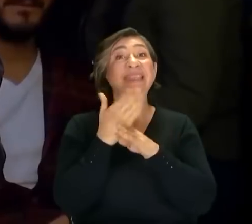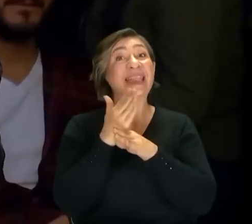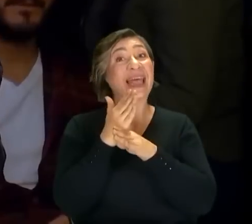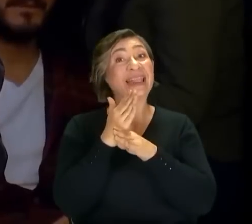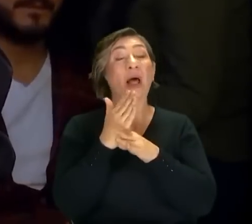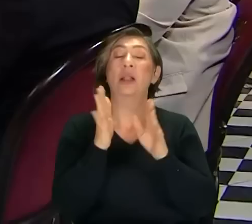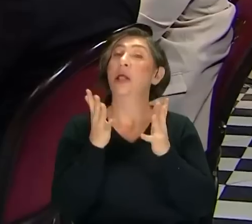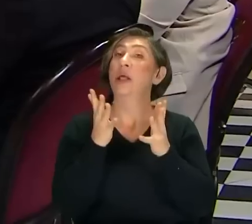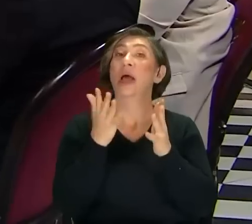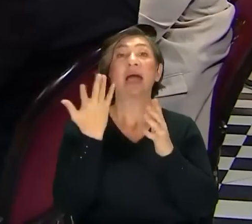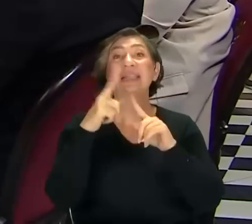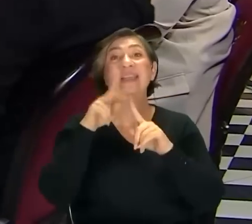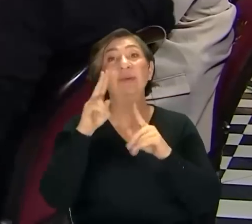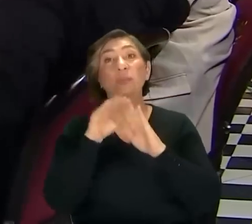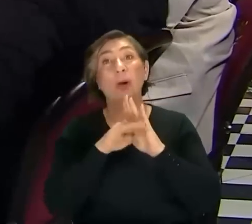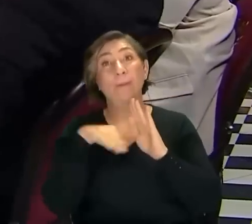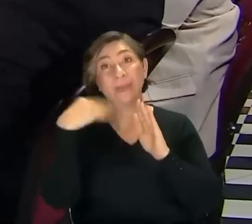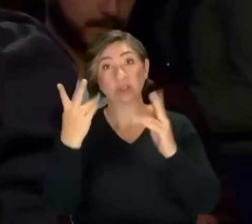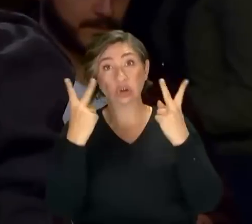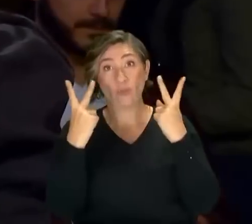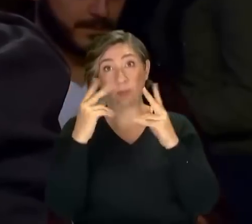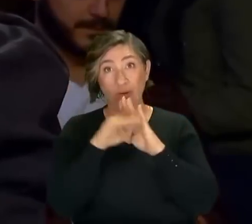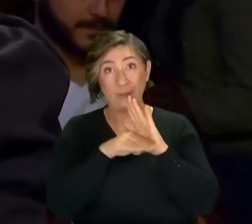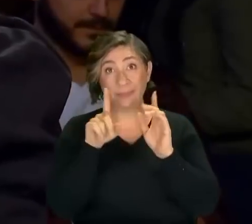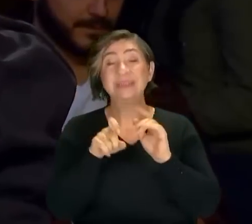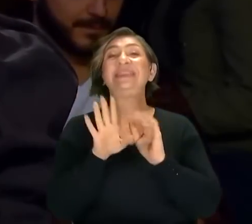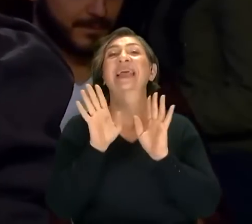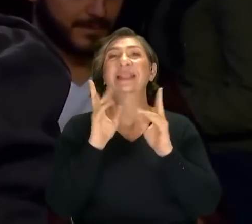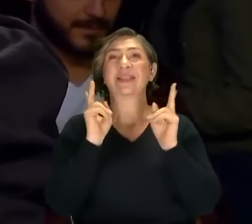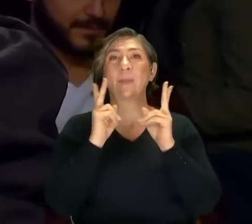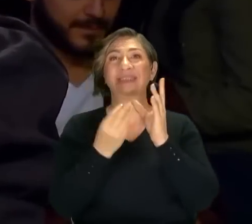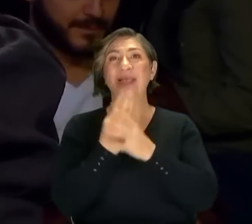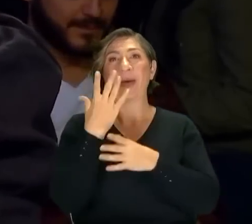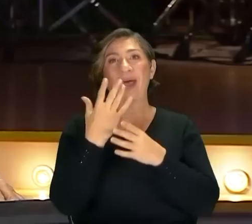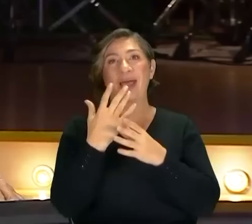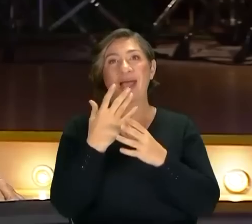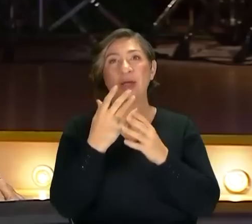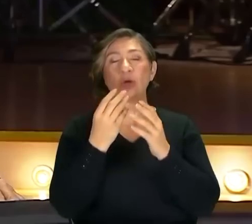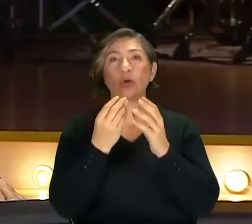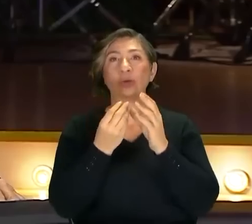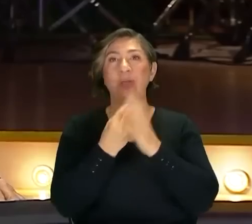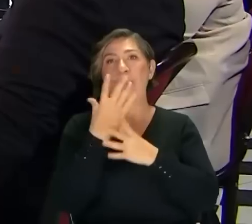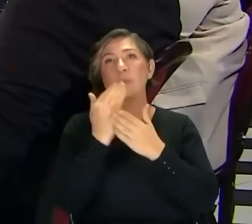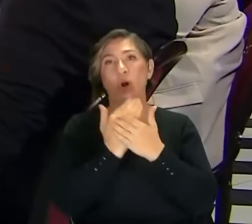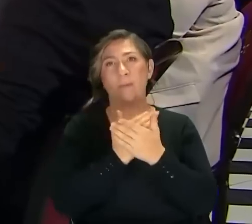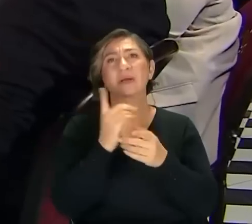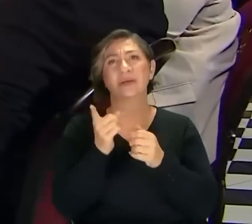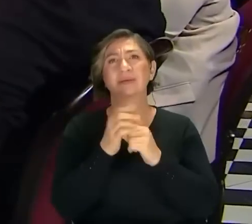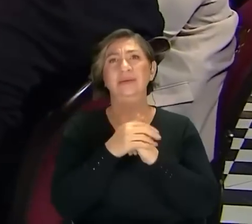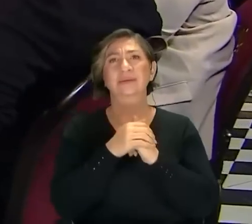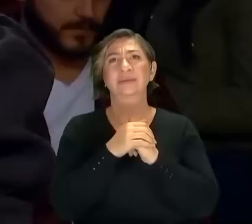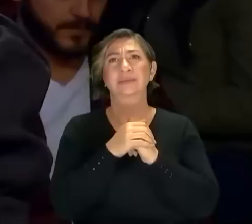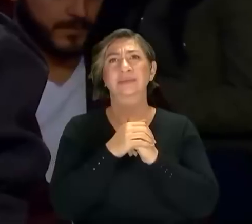Tesadüf. Allah Allah. Hangi televizyon programı? Bir başka talk show mu? Yok değil. Normal. Sabah. Nasıl bir program? Sabah gündüz kuşağı. Evet. Sabah gündüz kuşağı